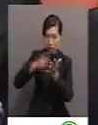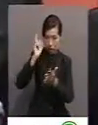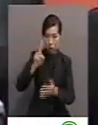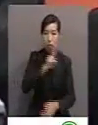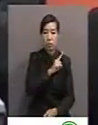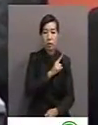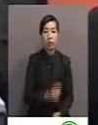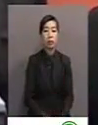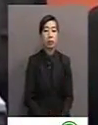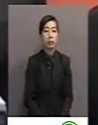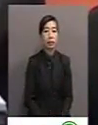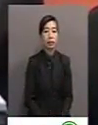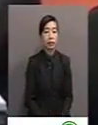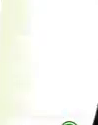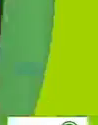ดชอบค่ะ เ